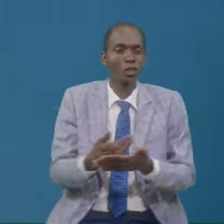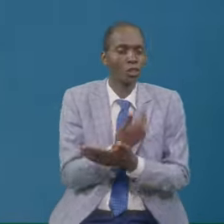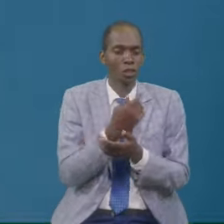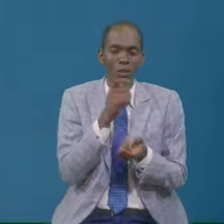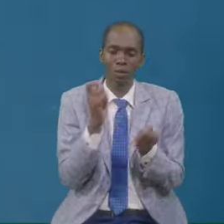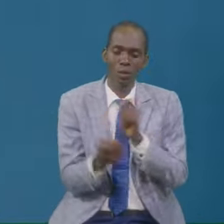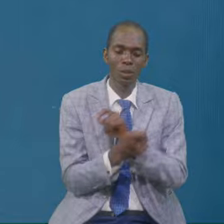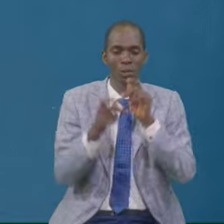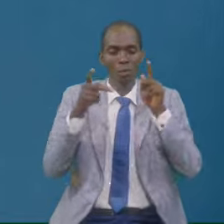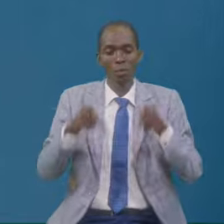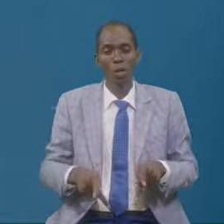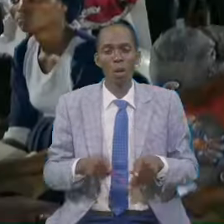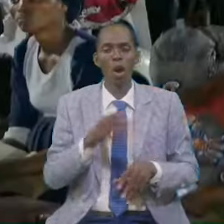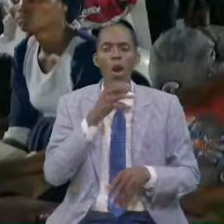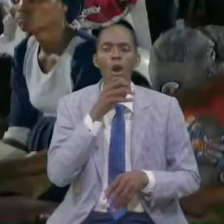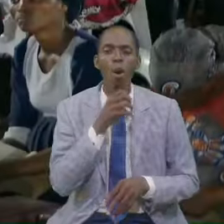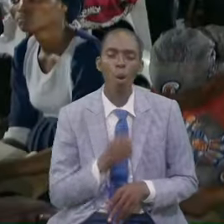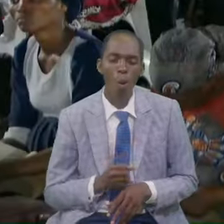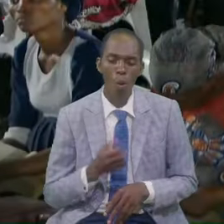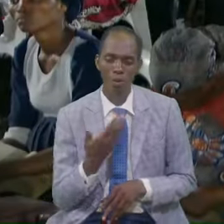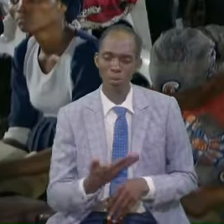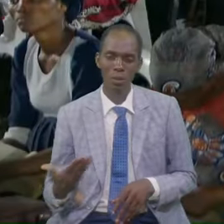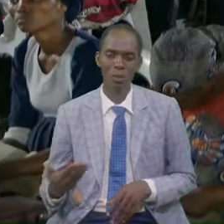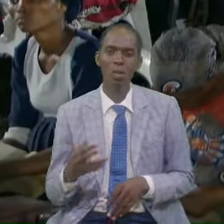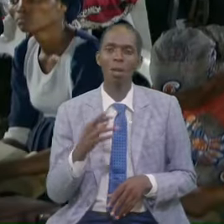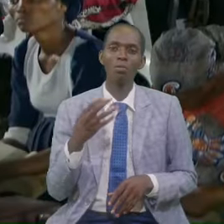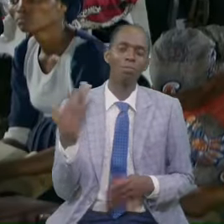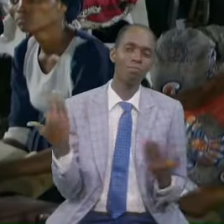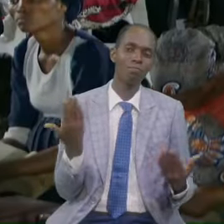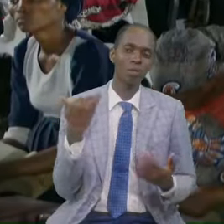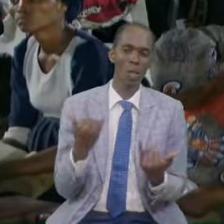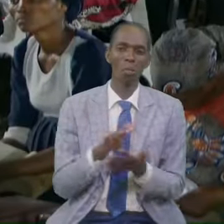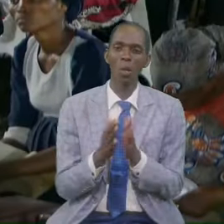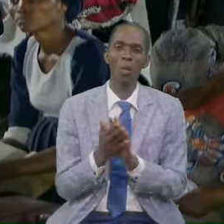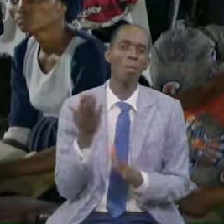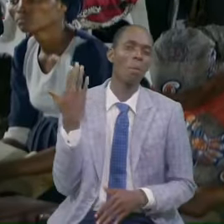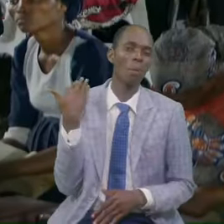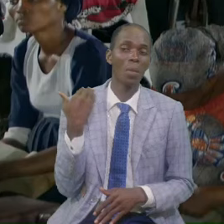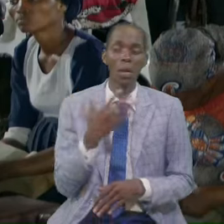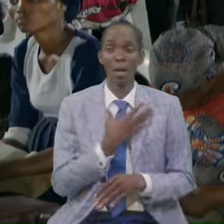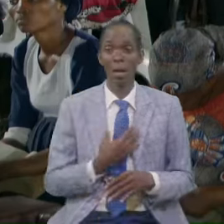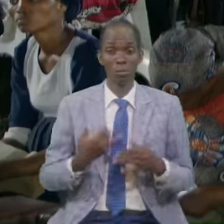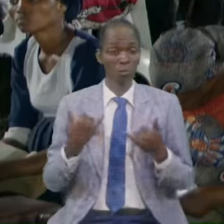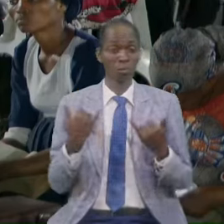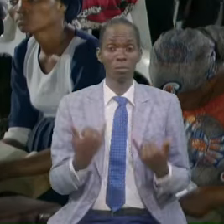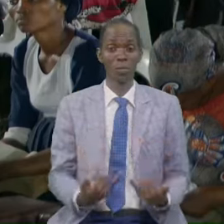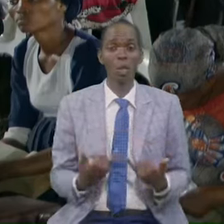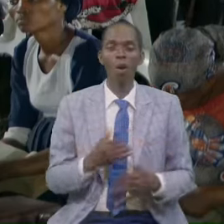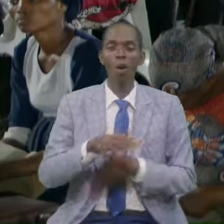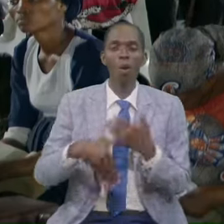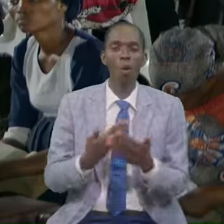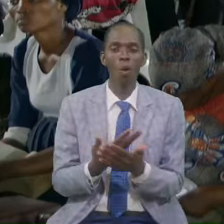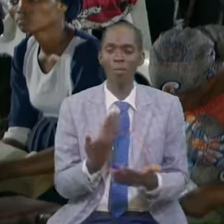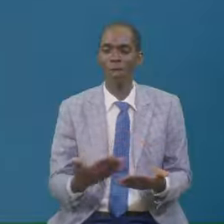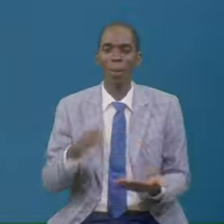సృష్టి. Old things have passed away, పాతవన్నీ గతించిపోయాయి. And behold, all things have become new,